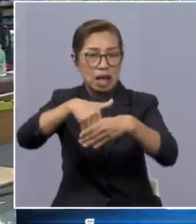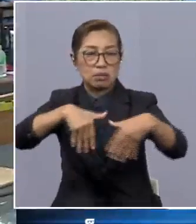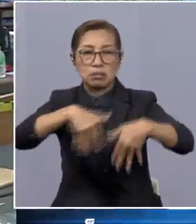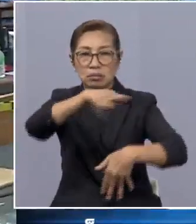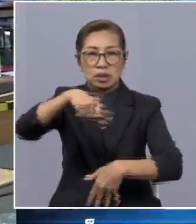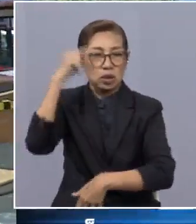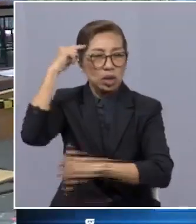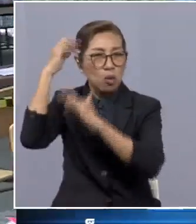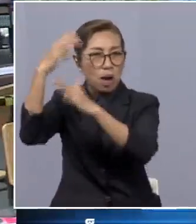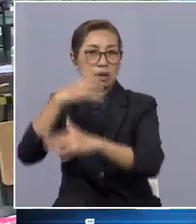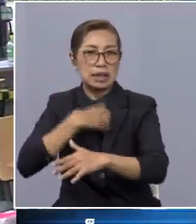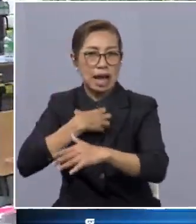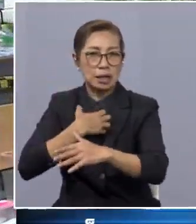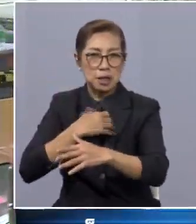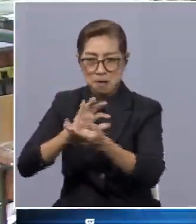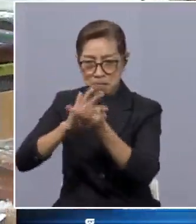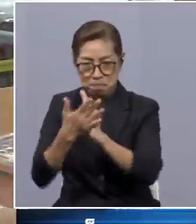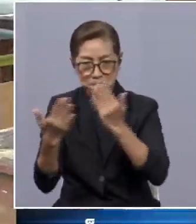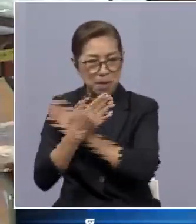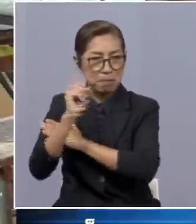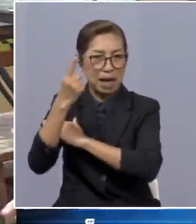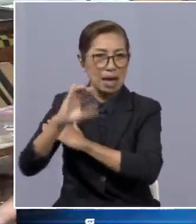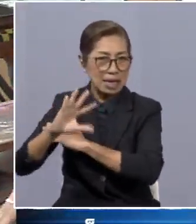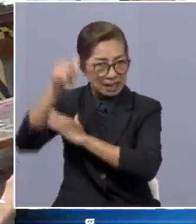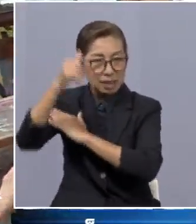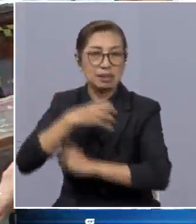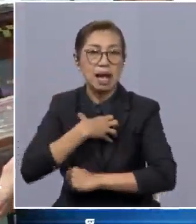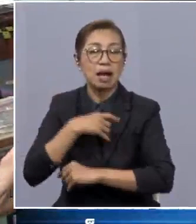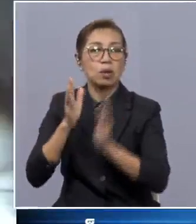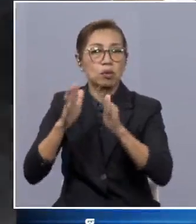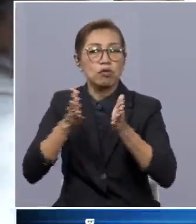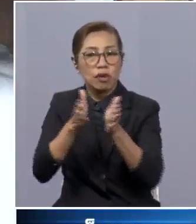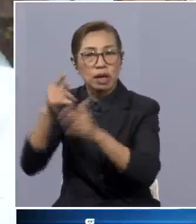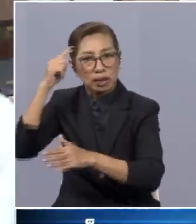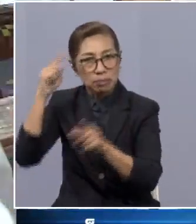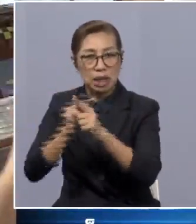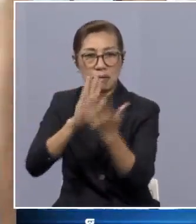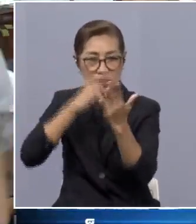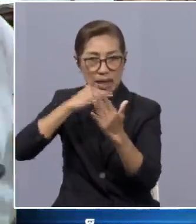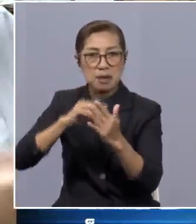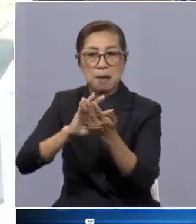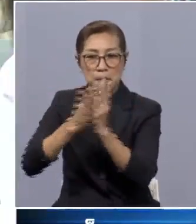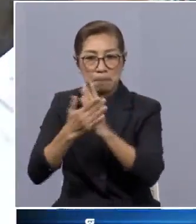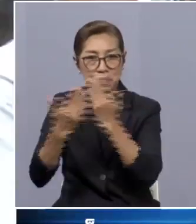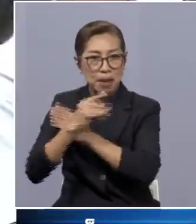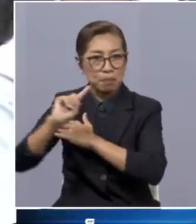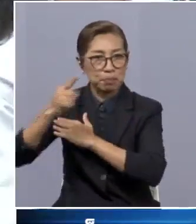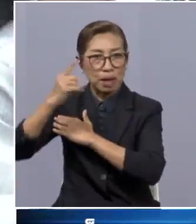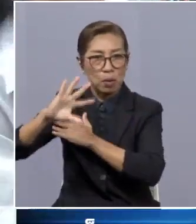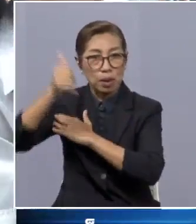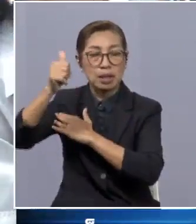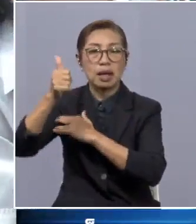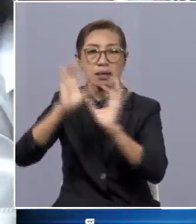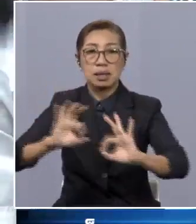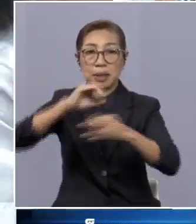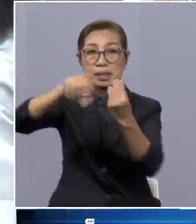งครับเช่นเดียวกันกับครั้งนี้เหมือนกันที่หลายฝ่ายก็คาดหวังว่าจะเกิดการเปลี่ยนแปลงกับประเทศโดยเฉพาะการรับมือกับปัญหาทางด้านเศรษ